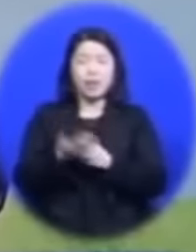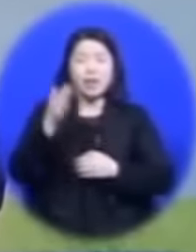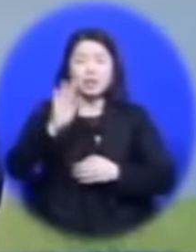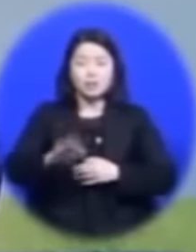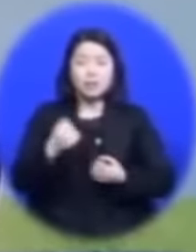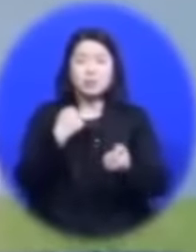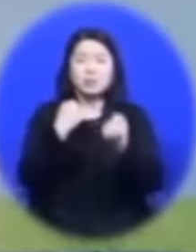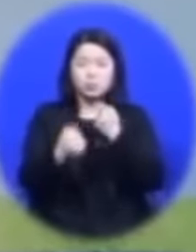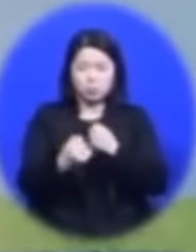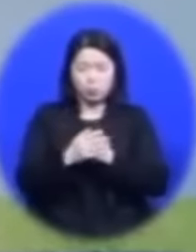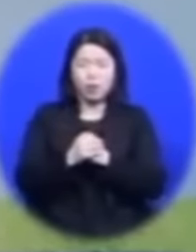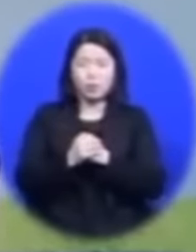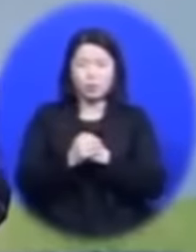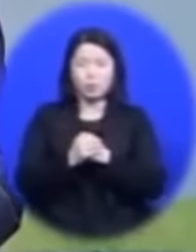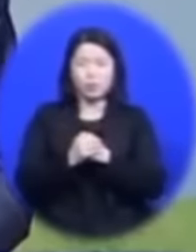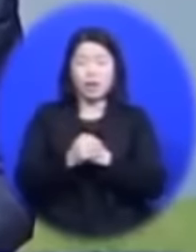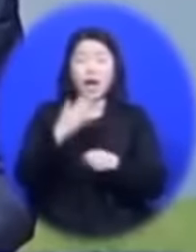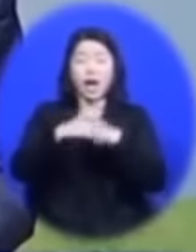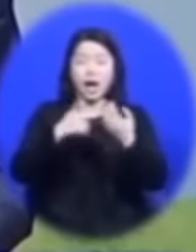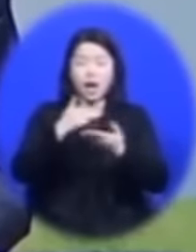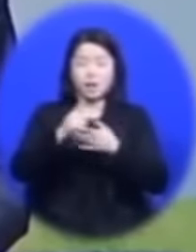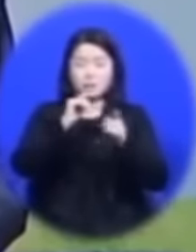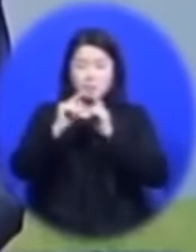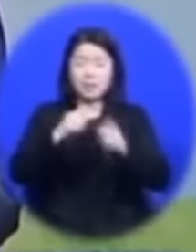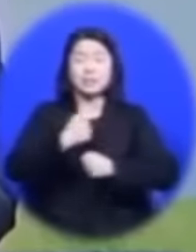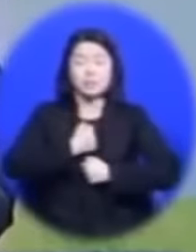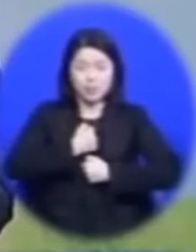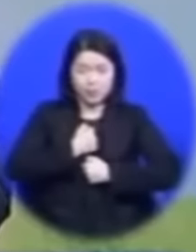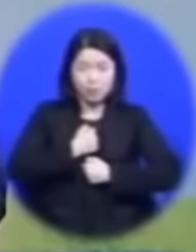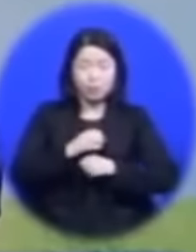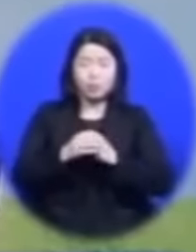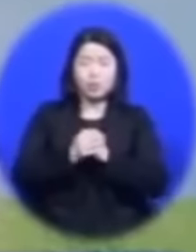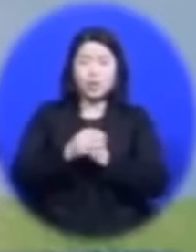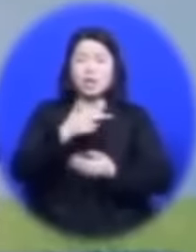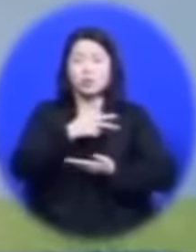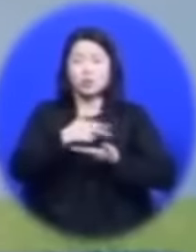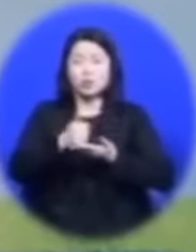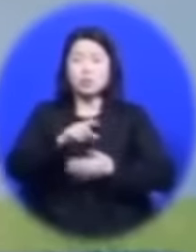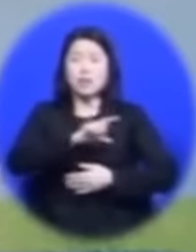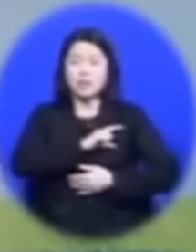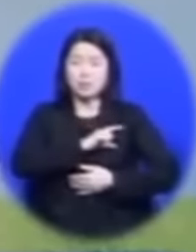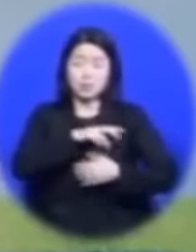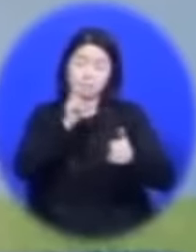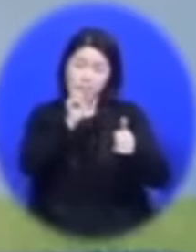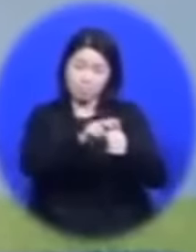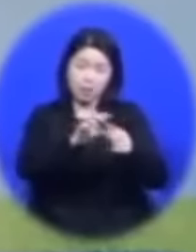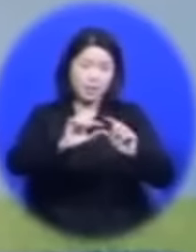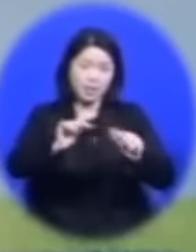그런데도 하나님의 말씀을 지키고 주님의 이름을 배반하지 않았다.